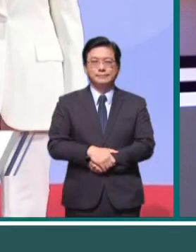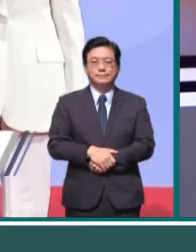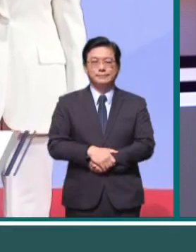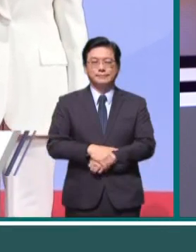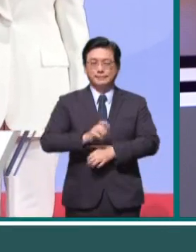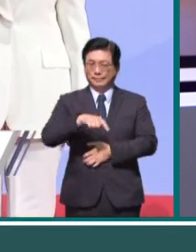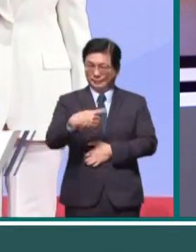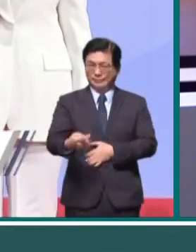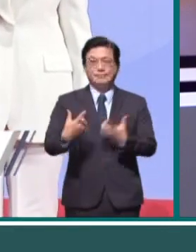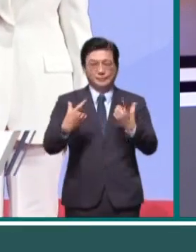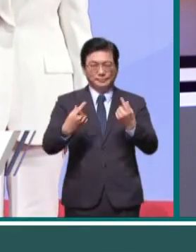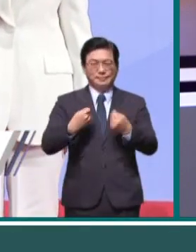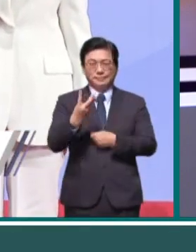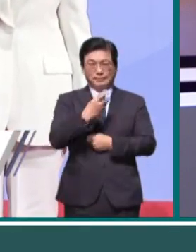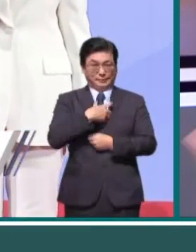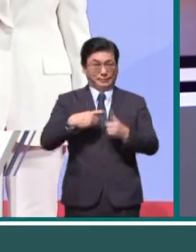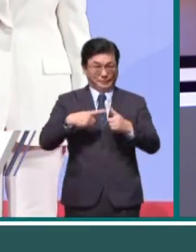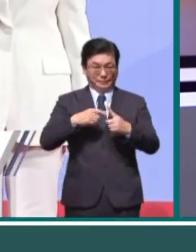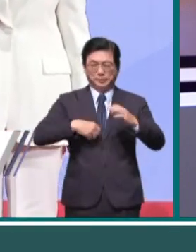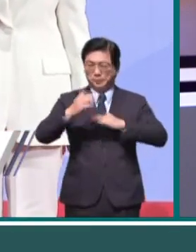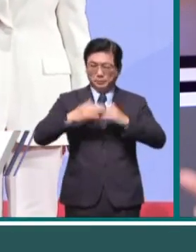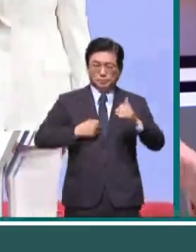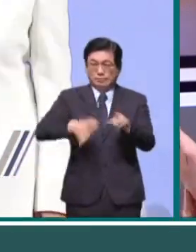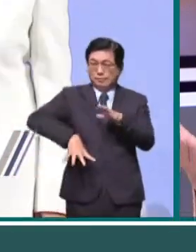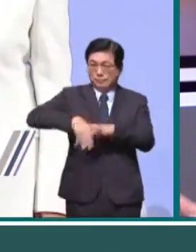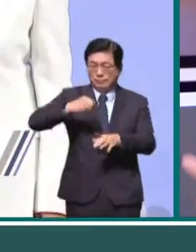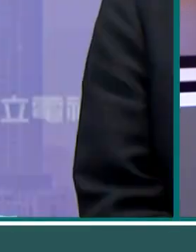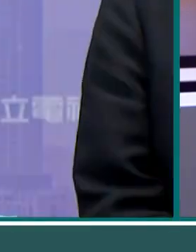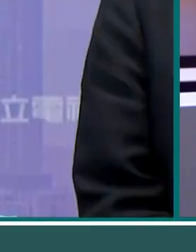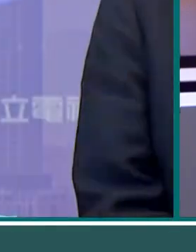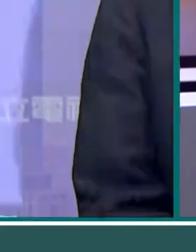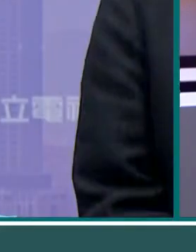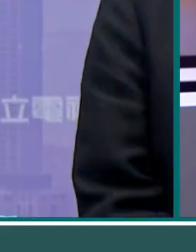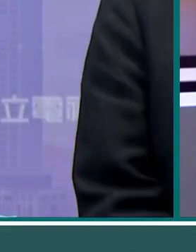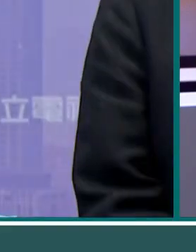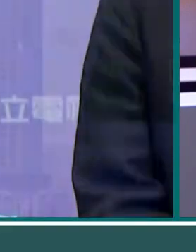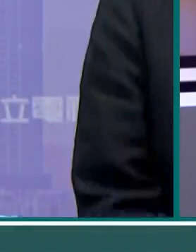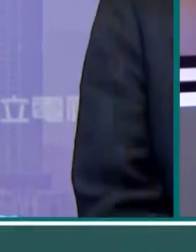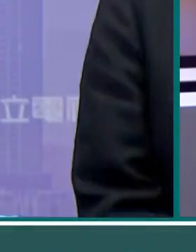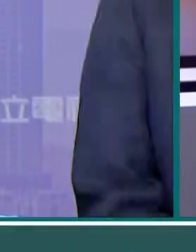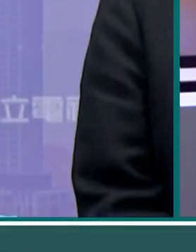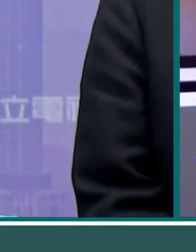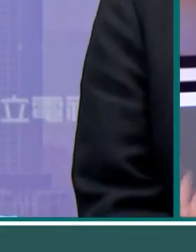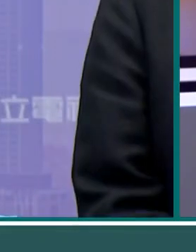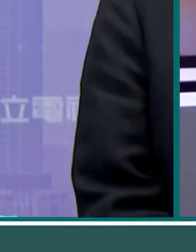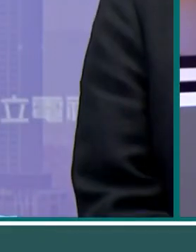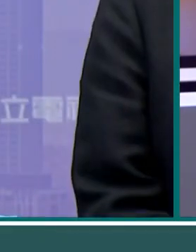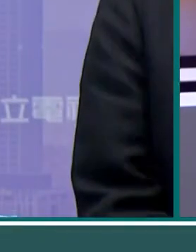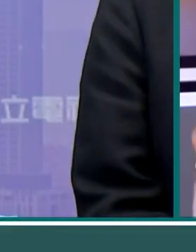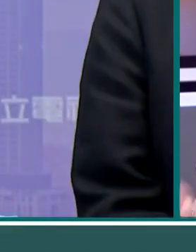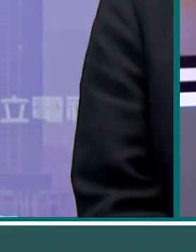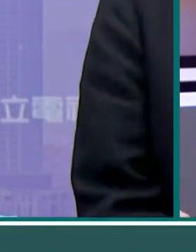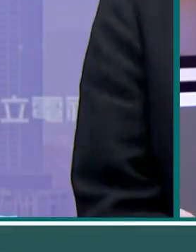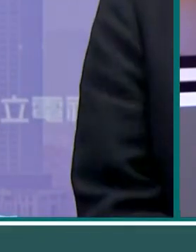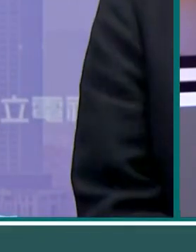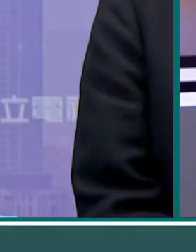中指挥官 的角色之后，然后呢，台北市如何从你这个调查位的副市长能够更好，完全不知道。而